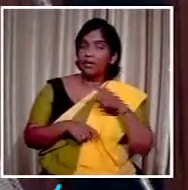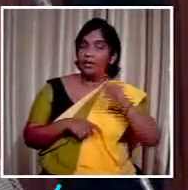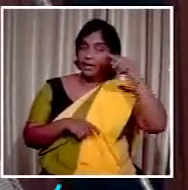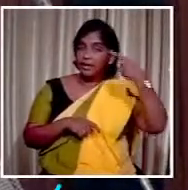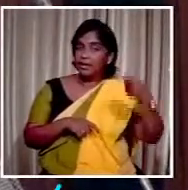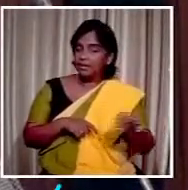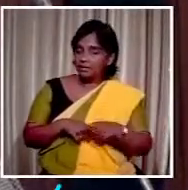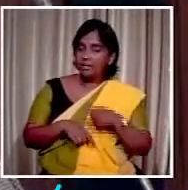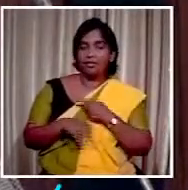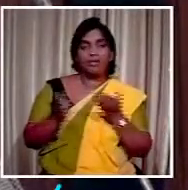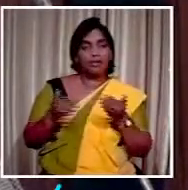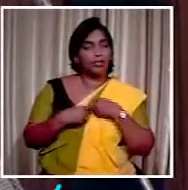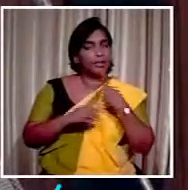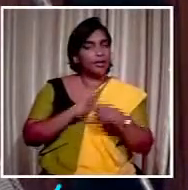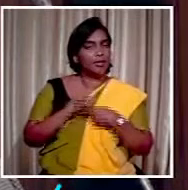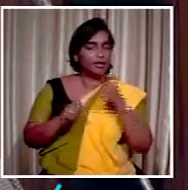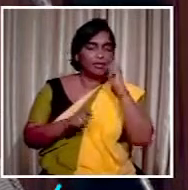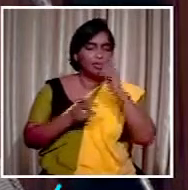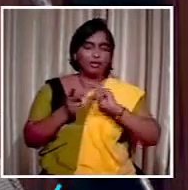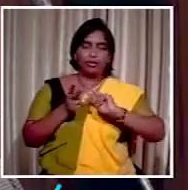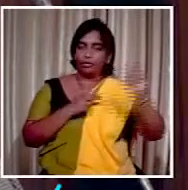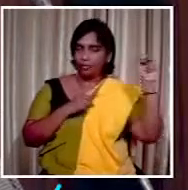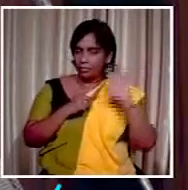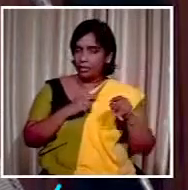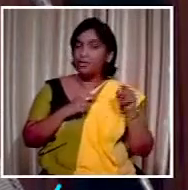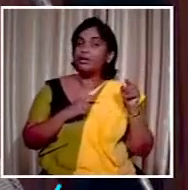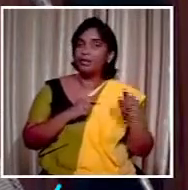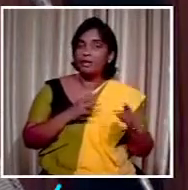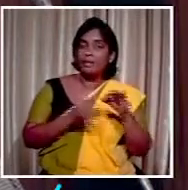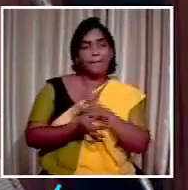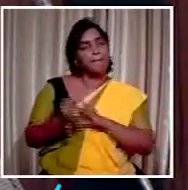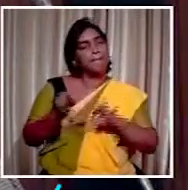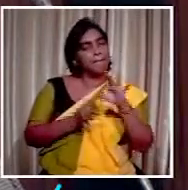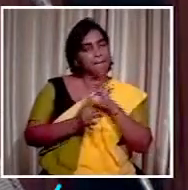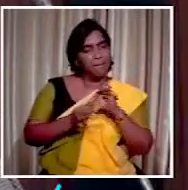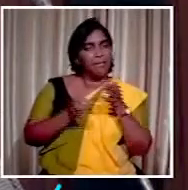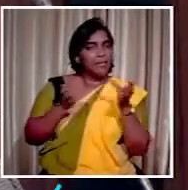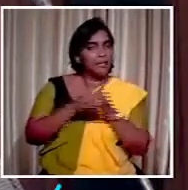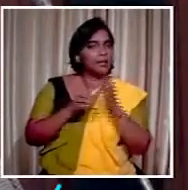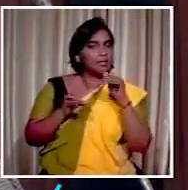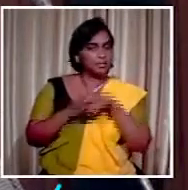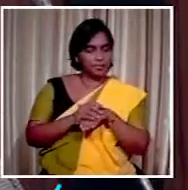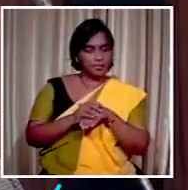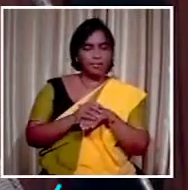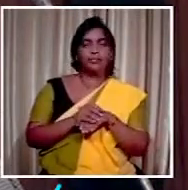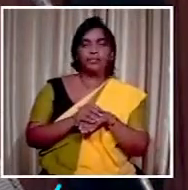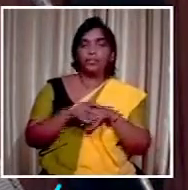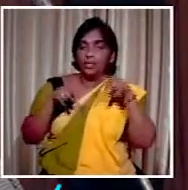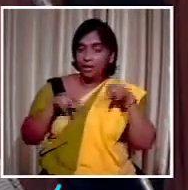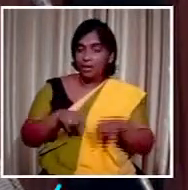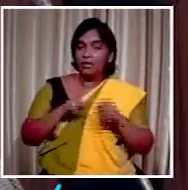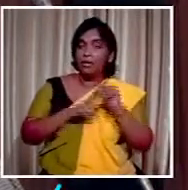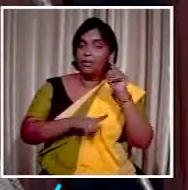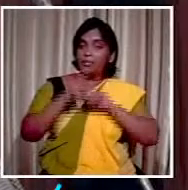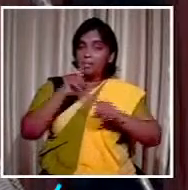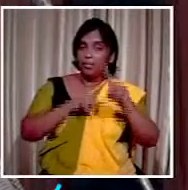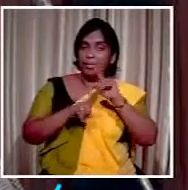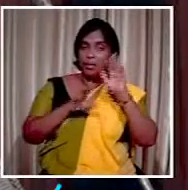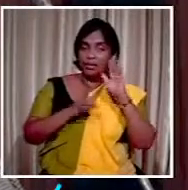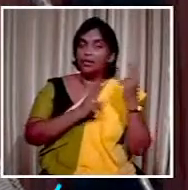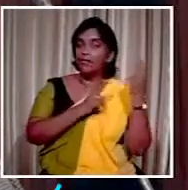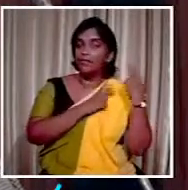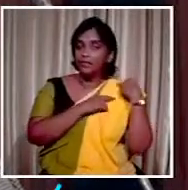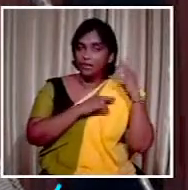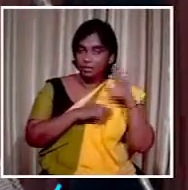හෙට දවසේ අපේ රටේ ජනතාව ප්‍රතික්ෂේප කරනවා මේ ප්‍රජාතන්ත්‍රවාදී ප්‍රවාහය තුල. අද මේ පාර්ලිමේන්තුවේ තියෙන වගකීම